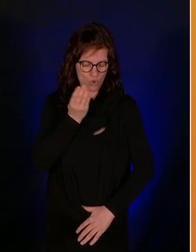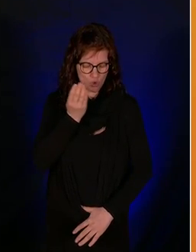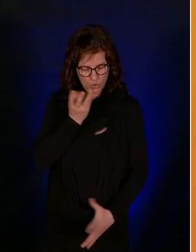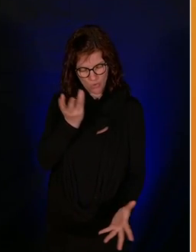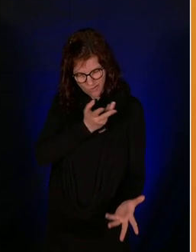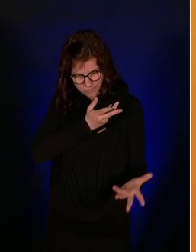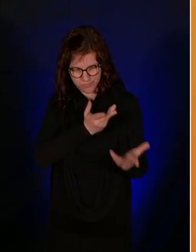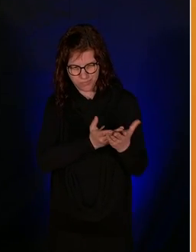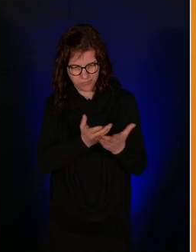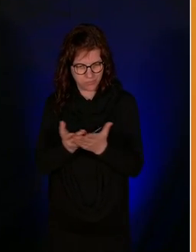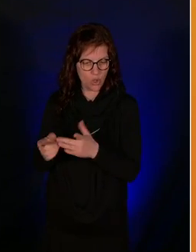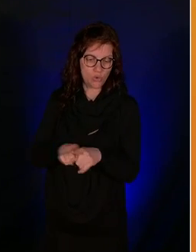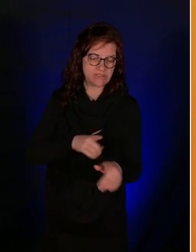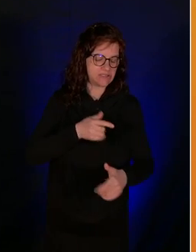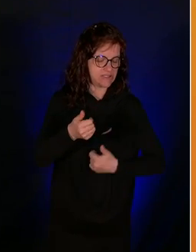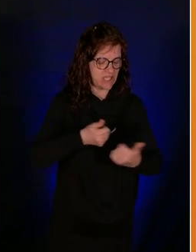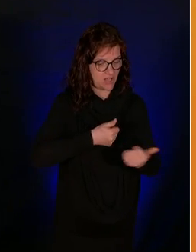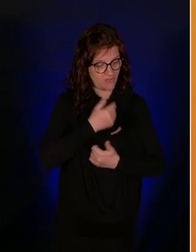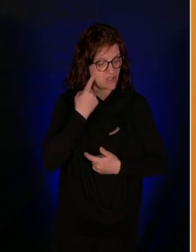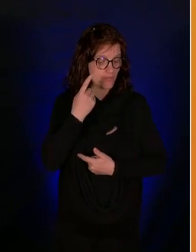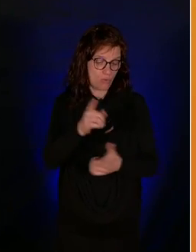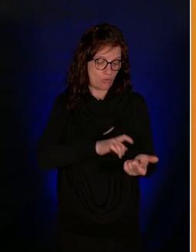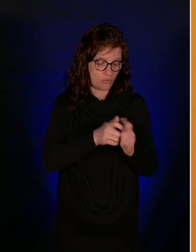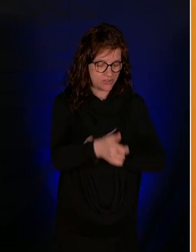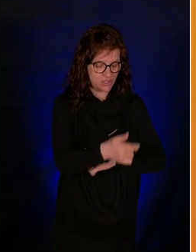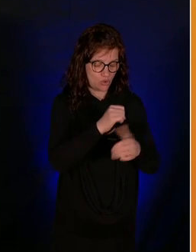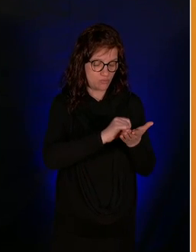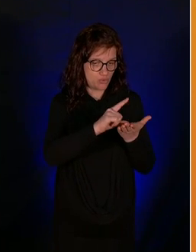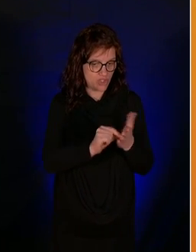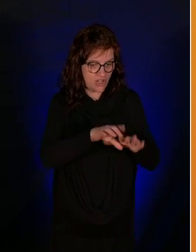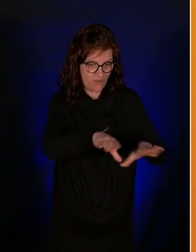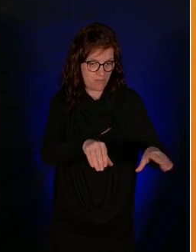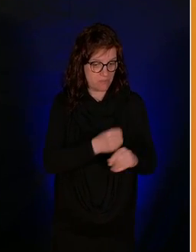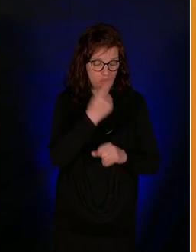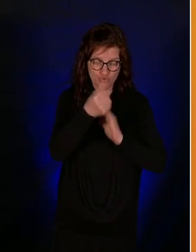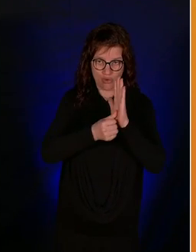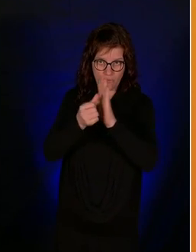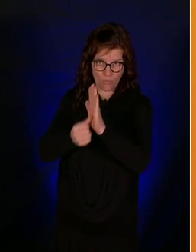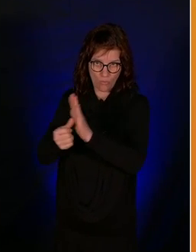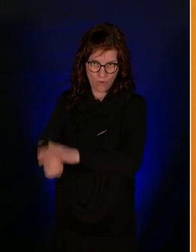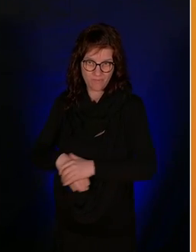qui impactent les budgets des ménages chaque mois. Avec cet indice à nous,